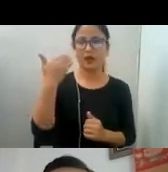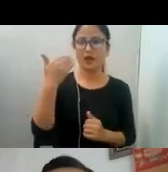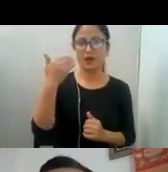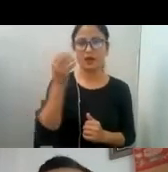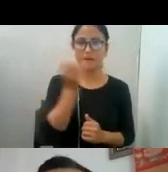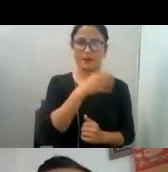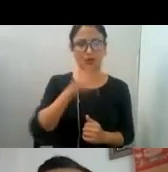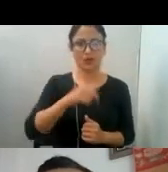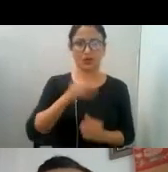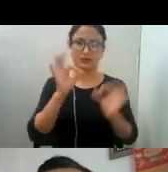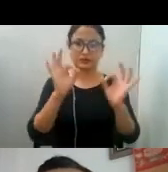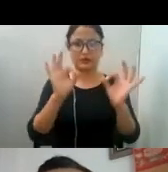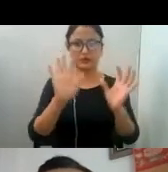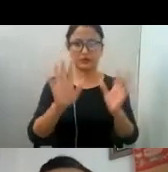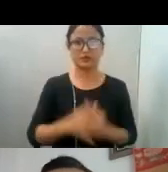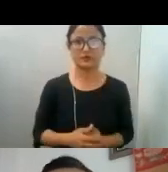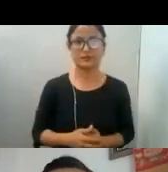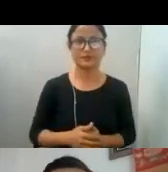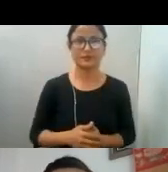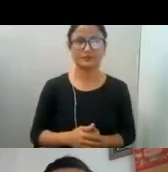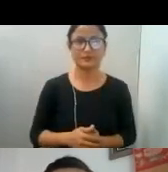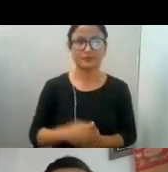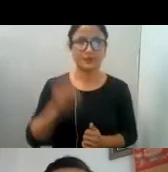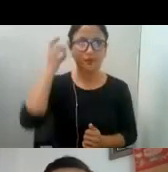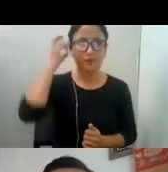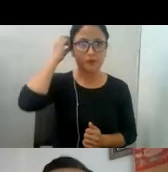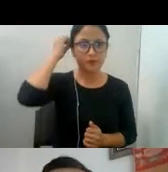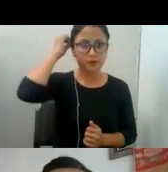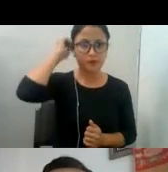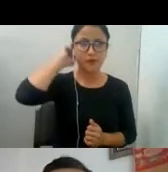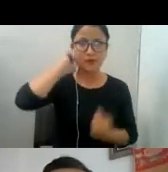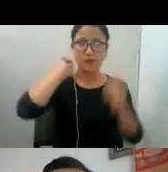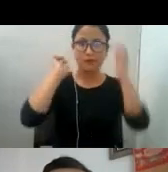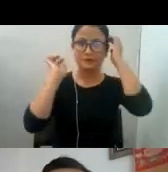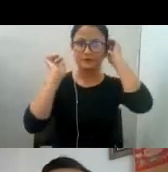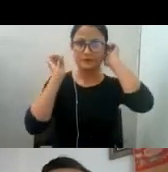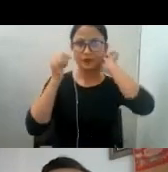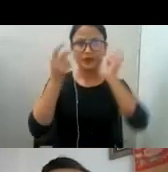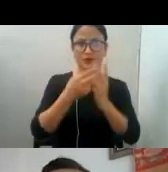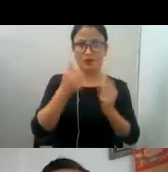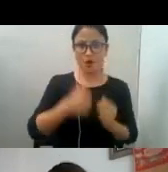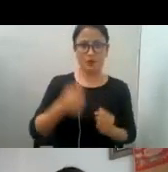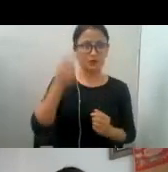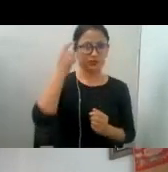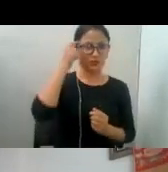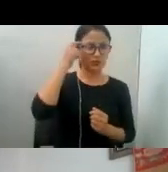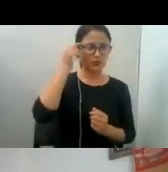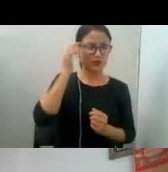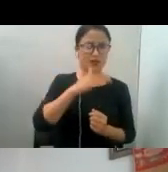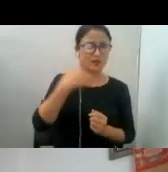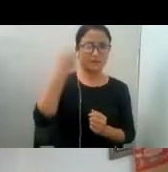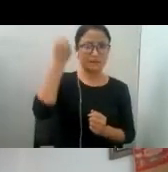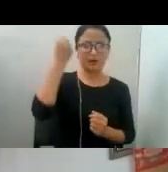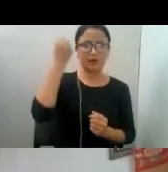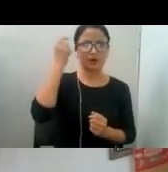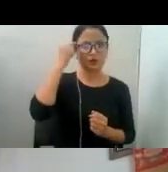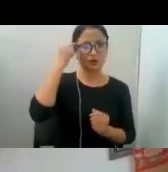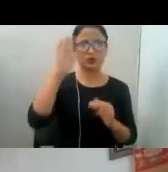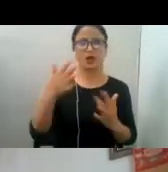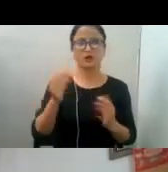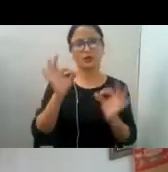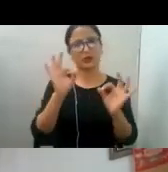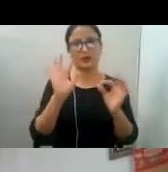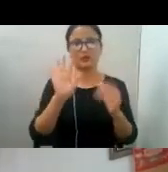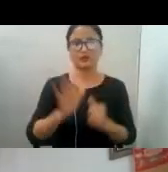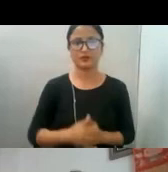होस् राम्रो भइराखेको छ सर. त्यस्तो सोचहरू केही आउँदैन, राम्रो भइराखेको छ.